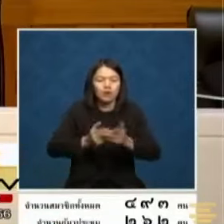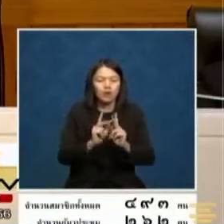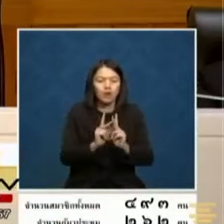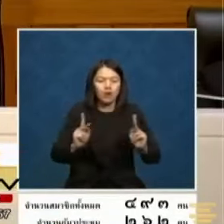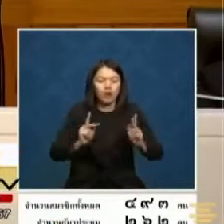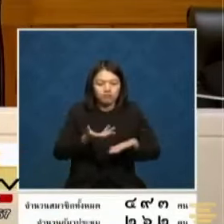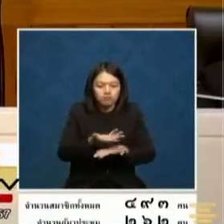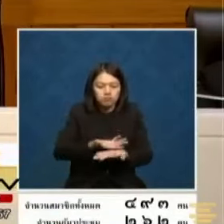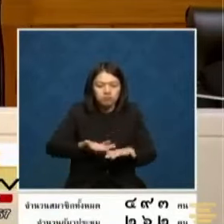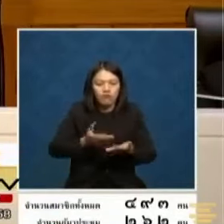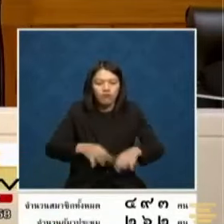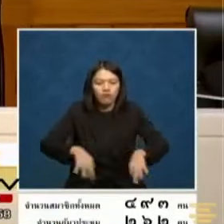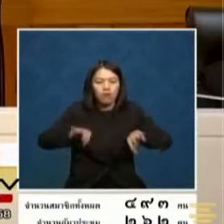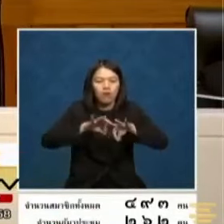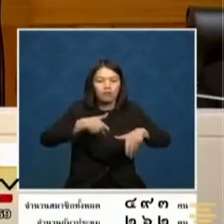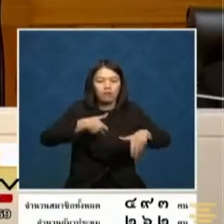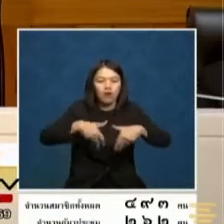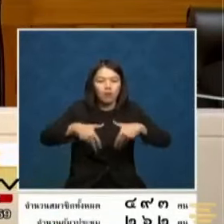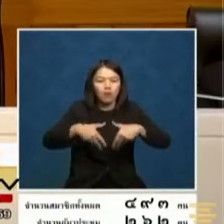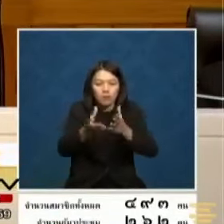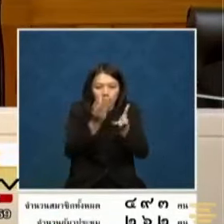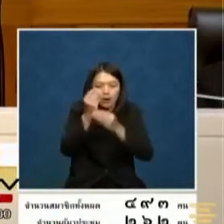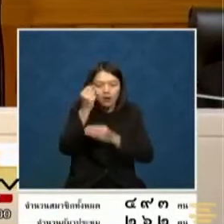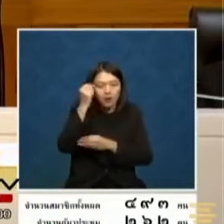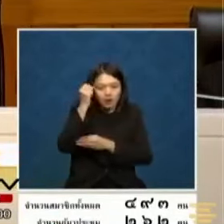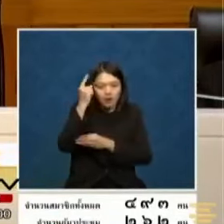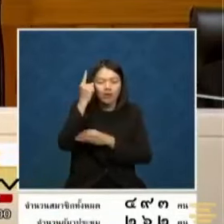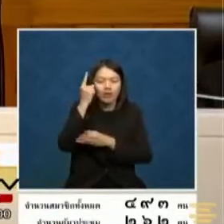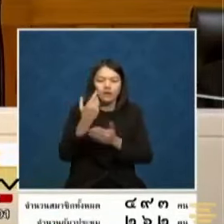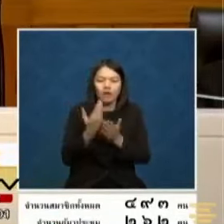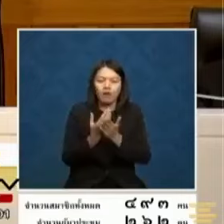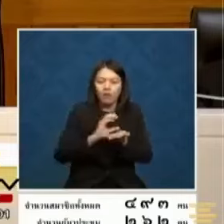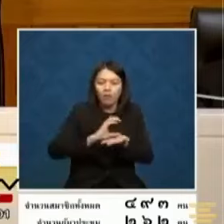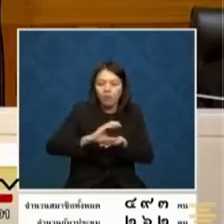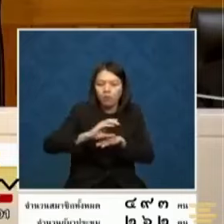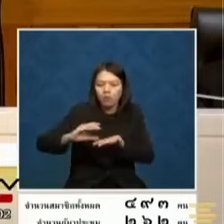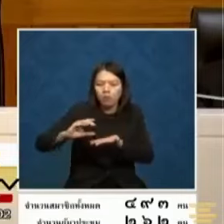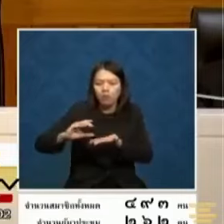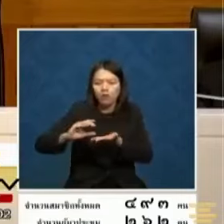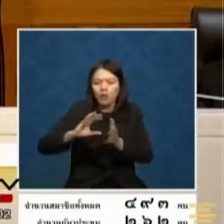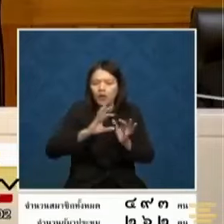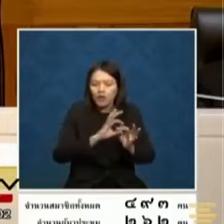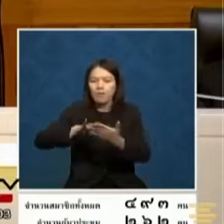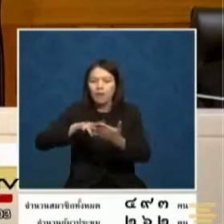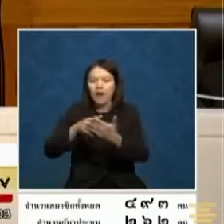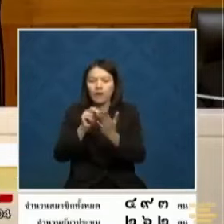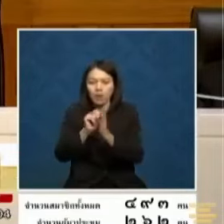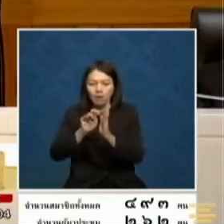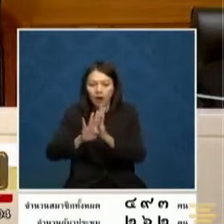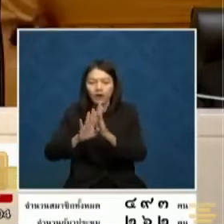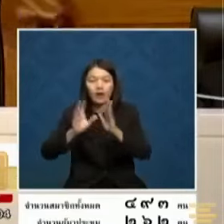านเนี่ยยังไม่รู้ว่าจะเอามาจากส่วนไหนจึงจะพอ400,000กว่าล้านเนี่ย ใช่ อันนี้รว